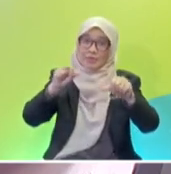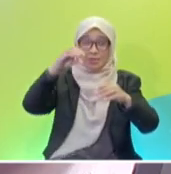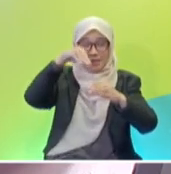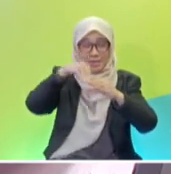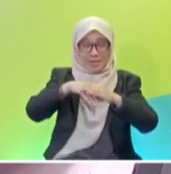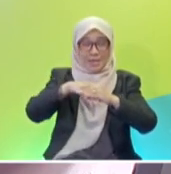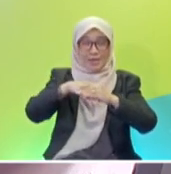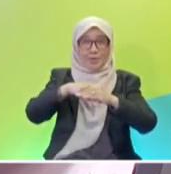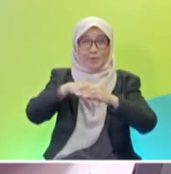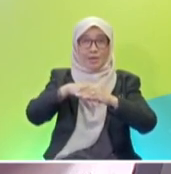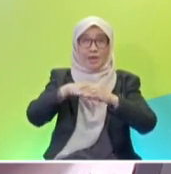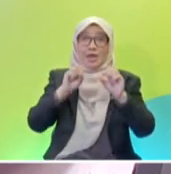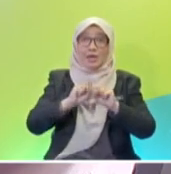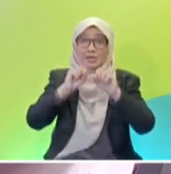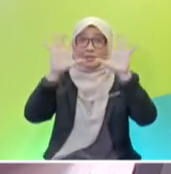penjelasan tentang